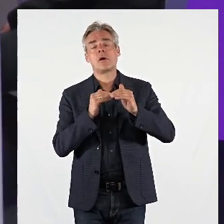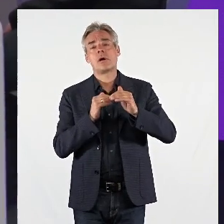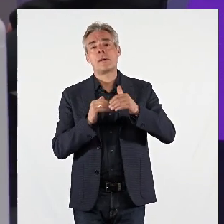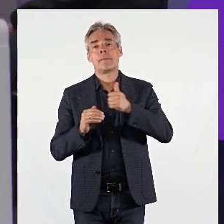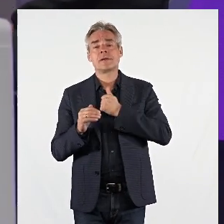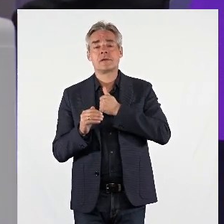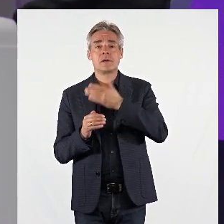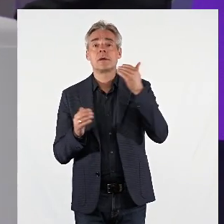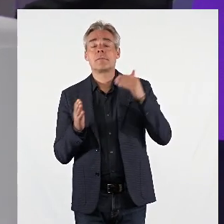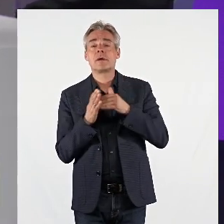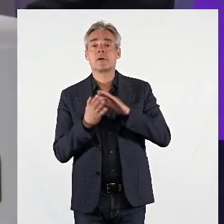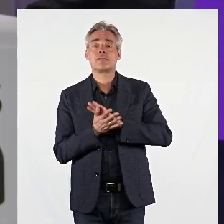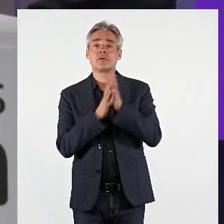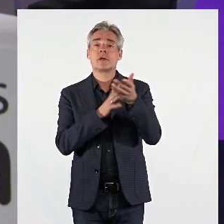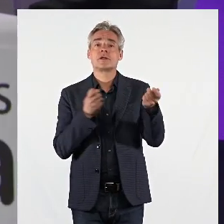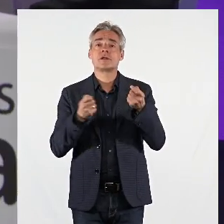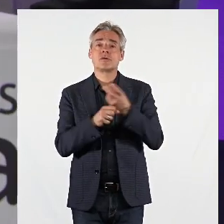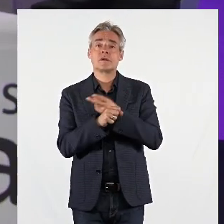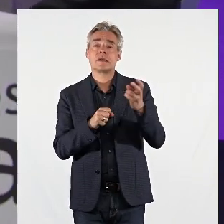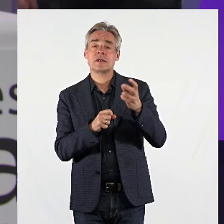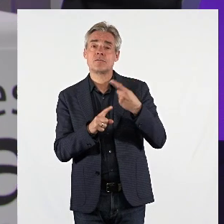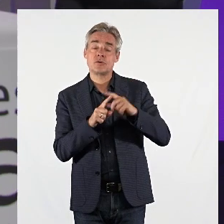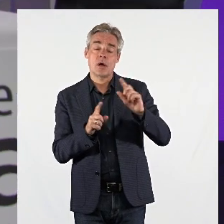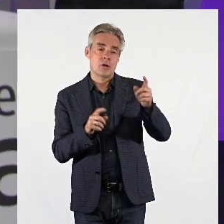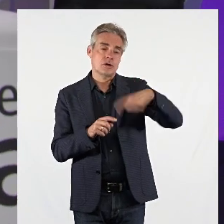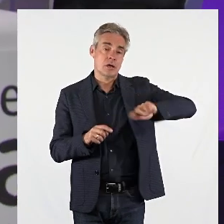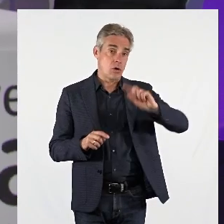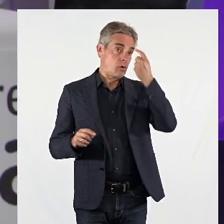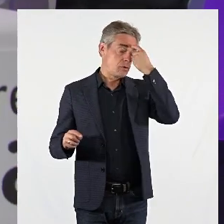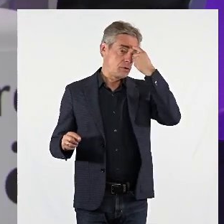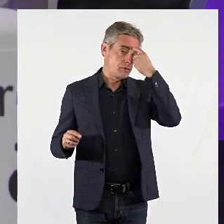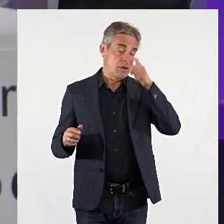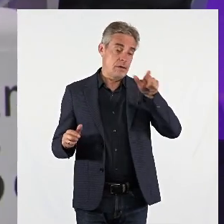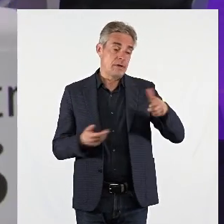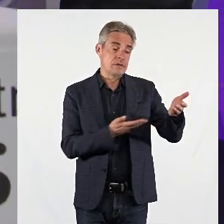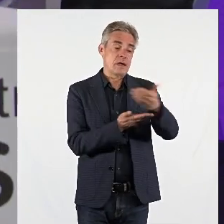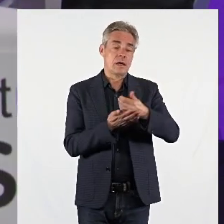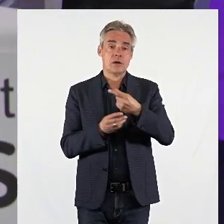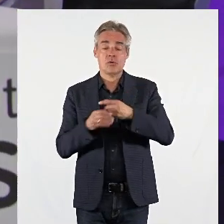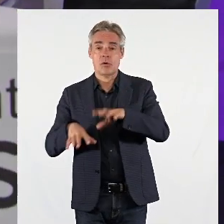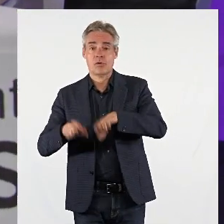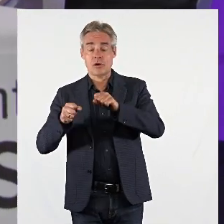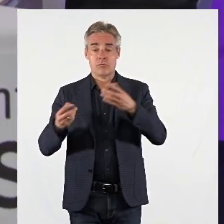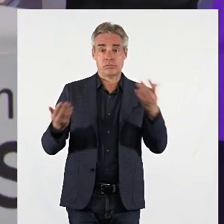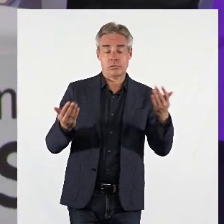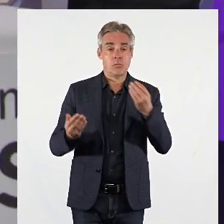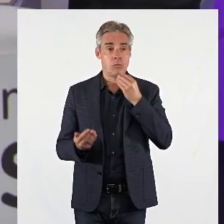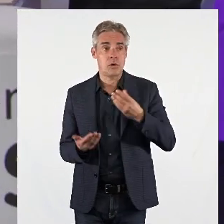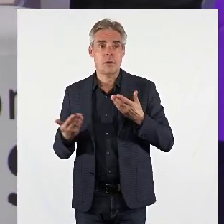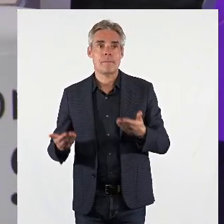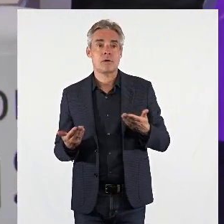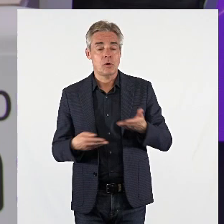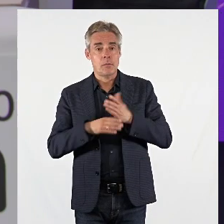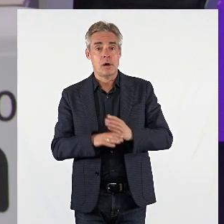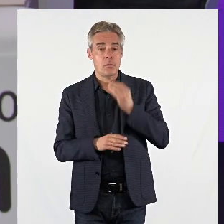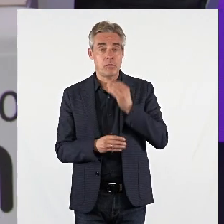d'amélioration de la gestion du risque et de conscientisation de risque par tant les salariés que les employeurs. Et maintenant, il est prêt, il est